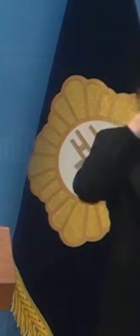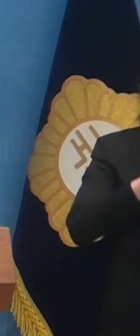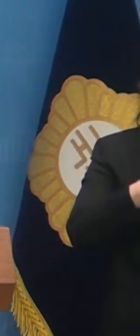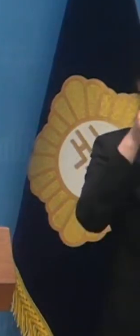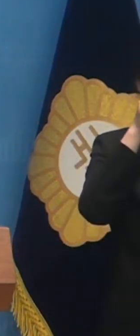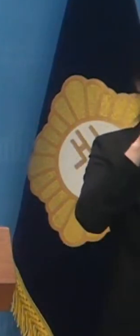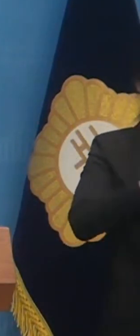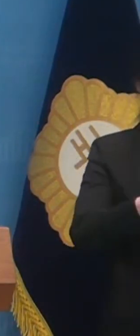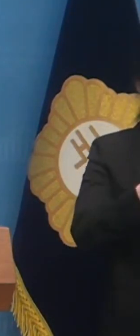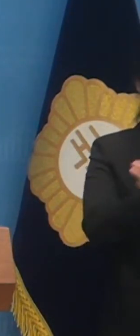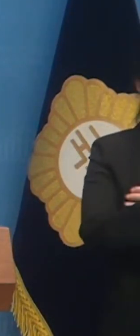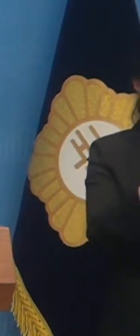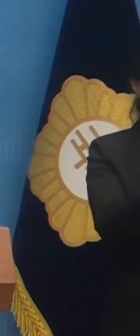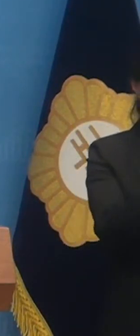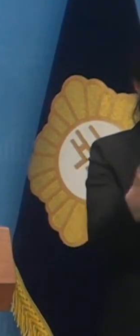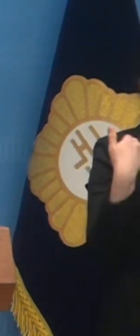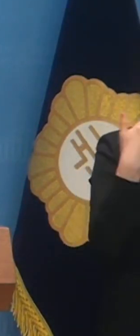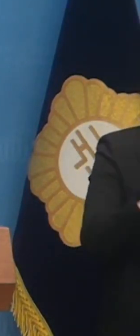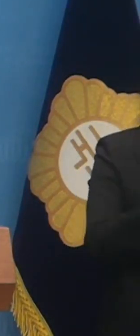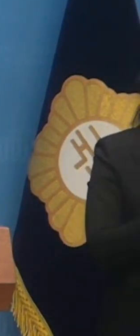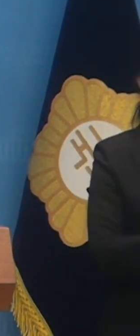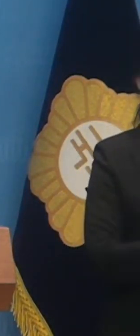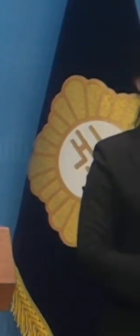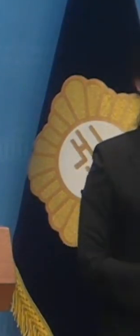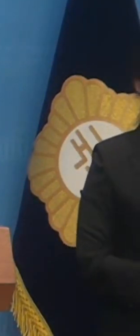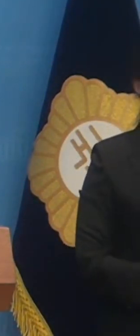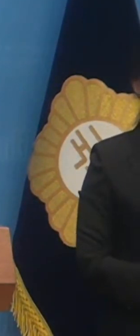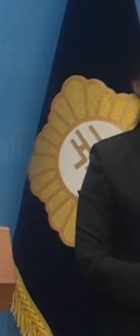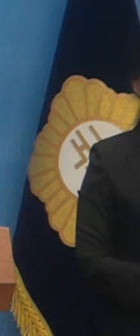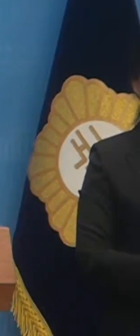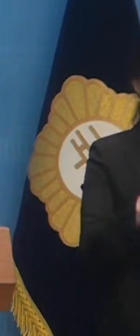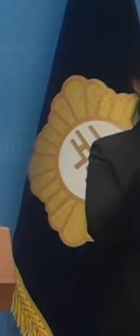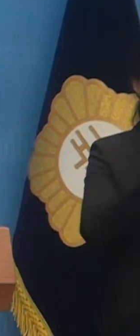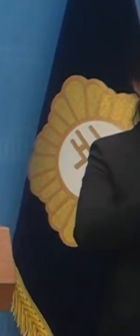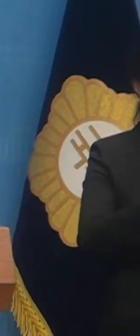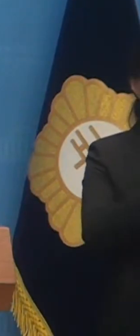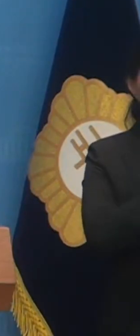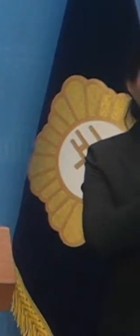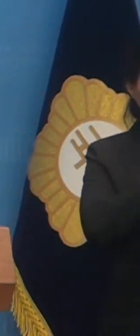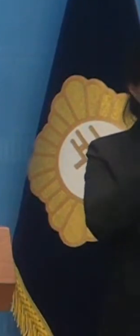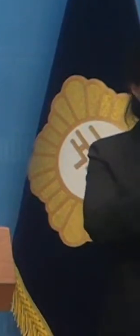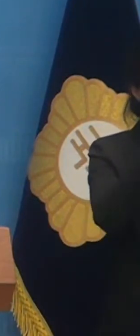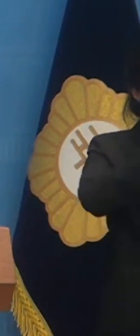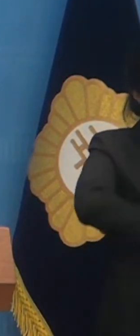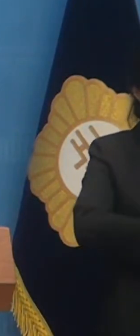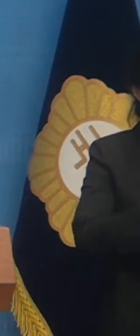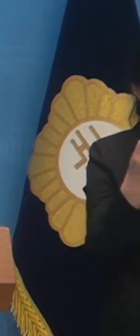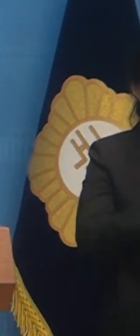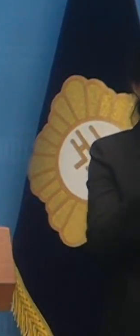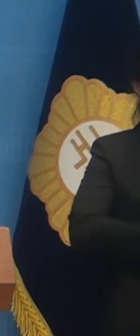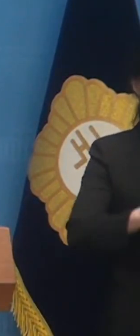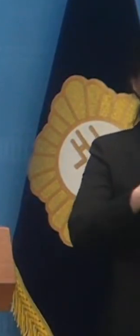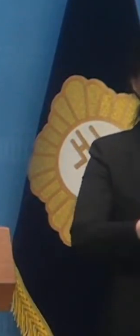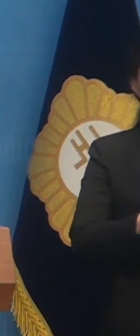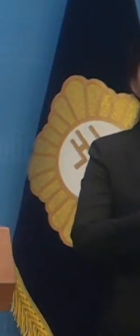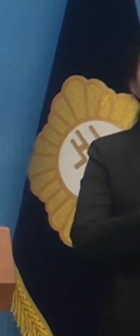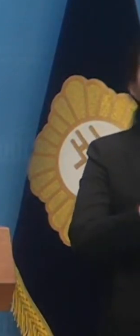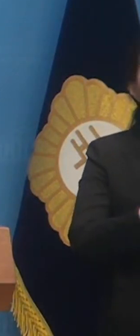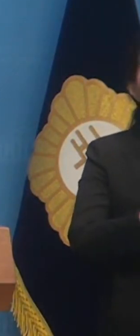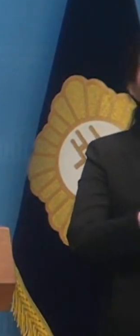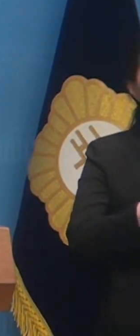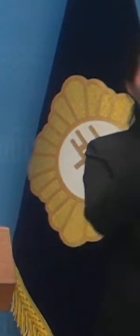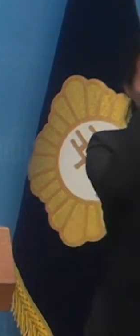통해 되찾은 사실이 드러났습니다. 명백한 부동산 실명법 위반, 공직자윤리법